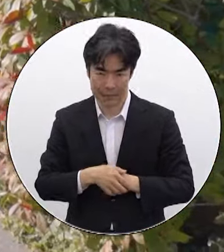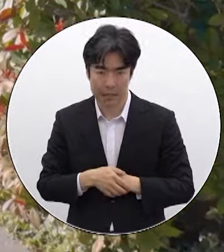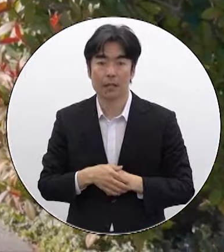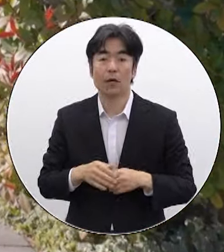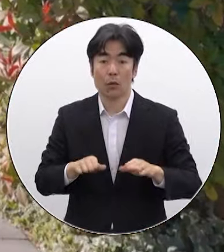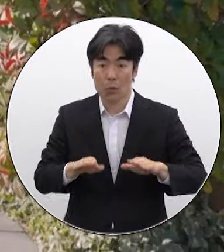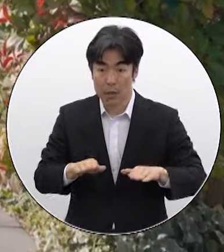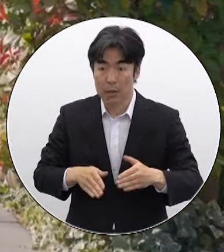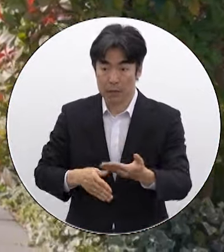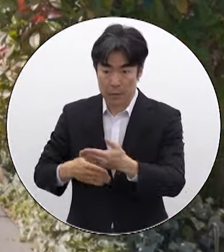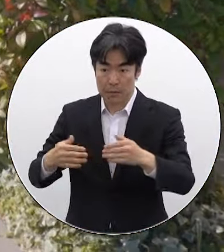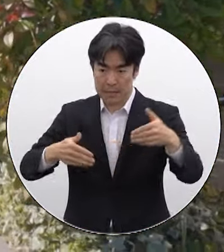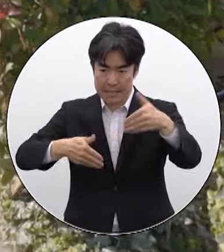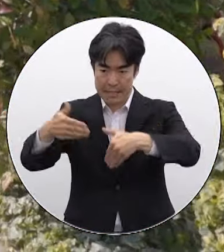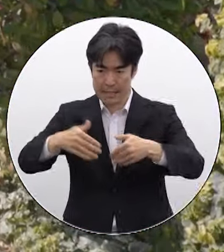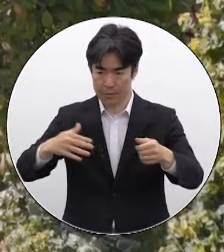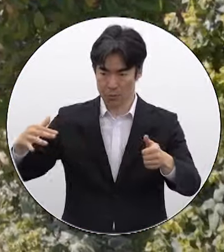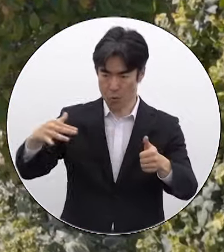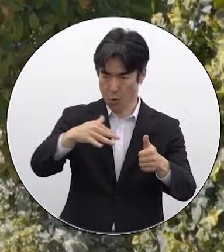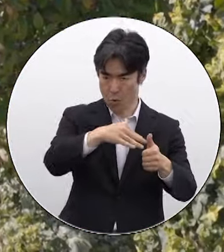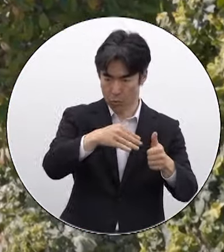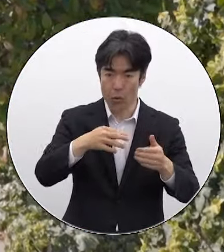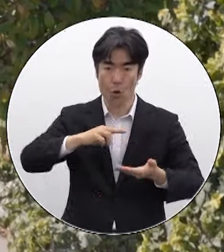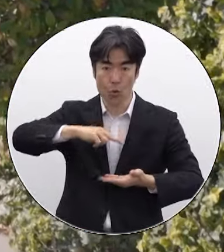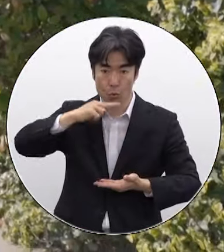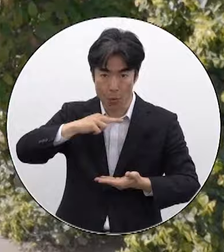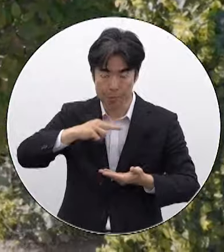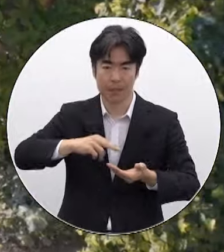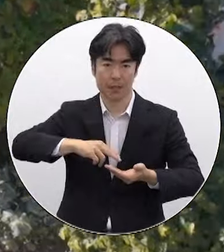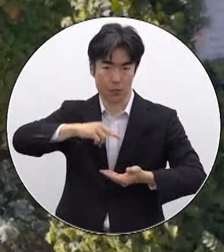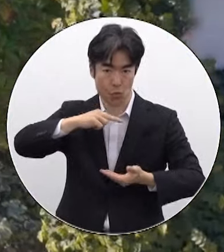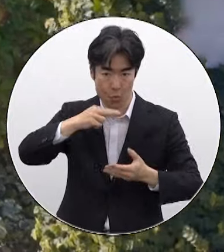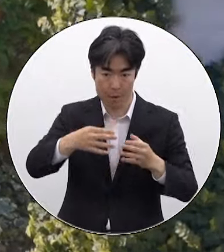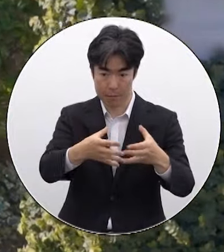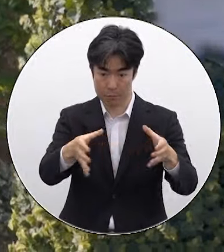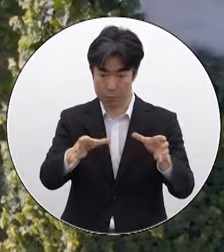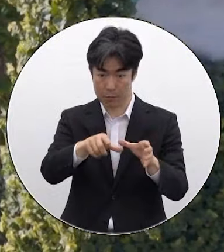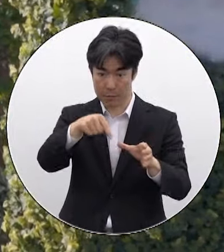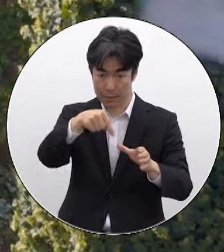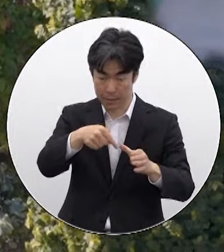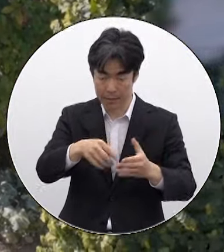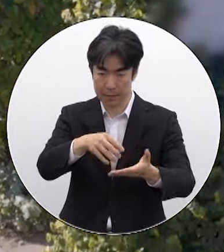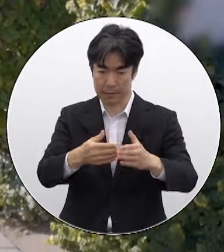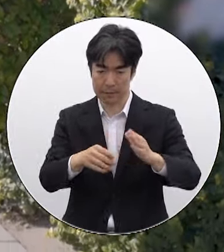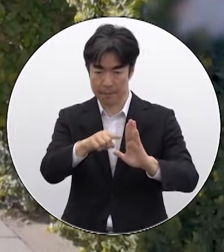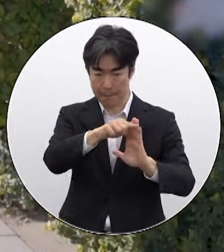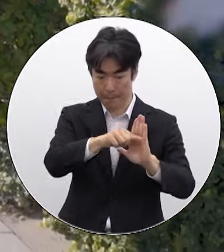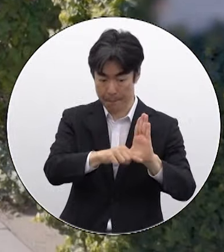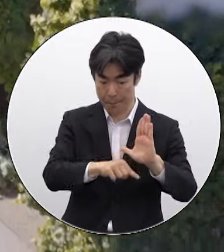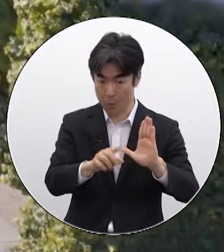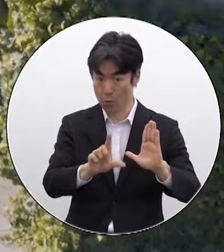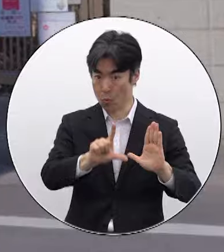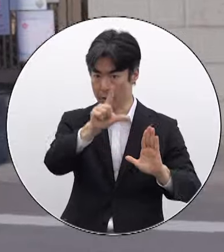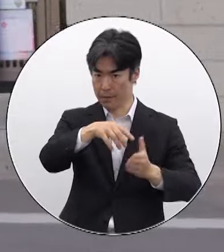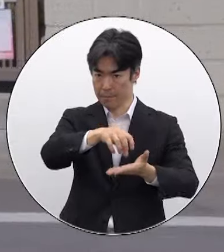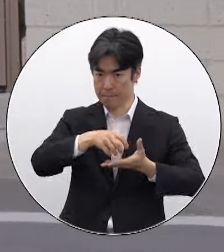市民のための人気投票うどんそば編で上位にランクインしたお店に伺いたいと思います